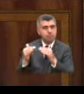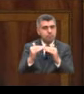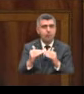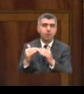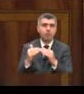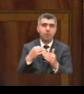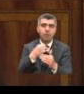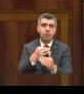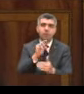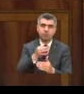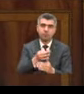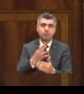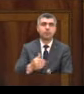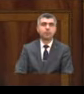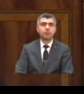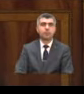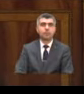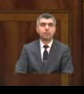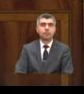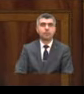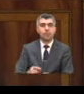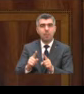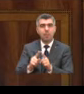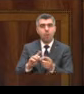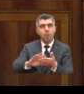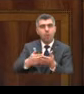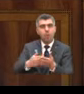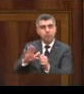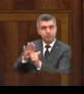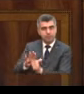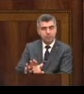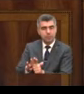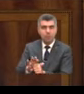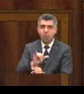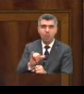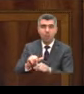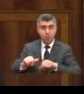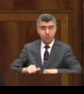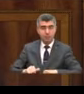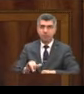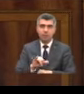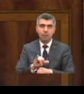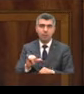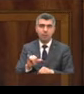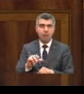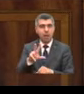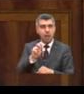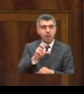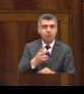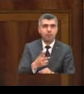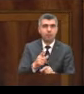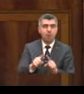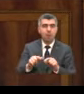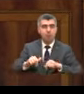منصفين، لان منين كنبخسوا واحد العمل ما كنبخسوش عمل الوزير، كنتم تعرفوا بان انتم كتعرفوا ماشي